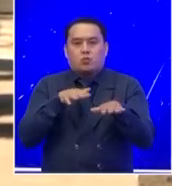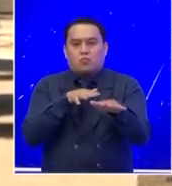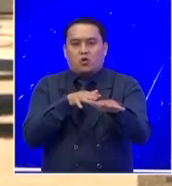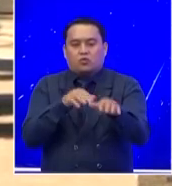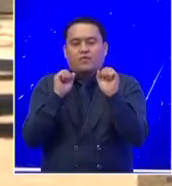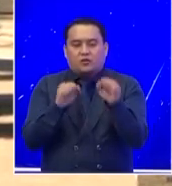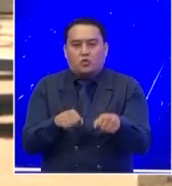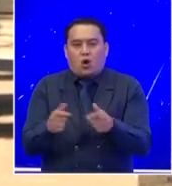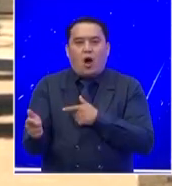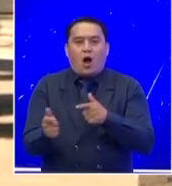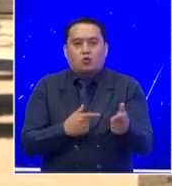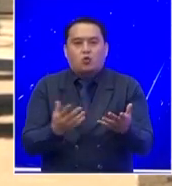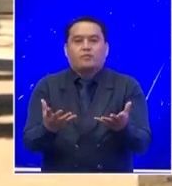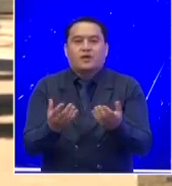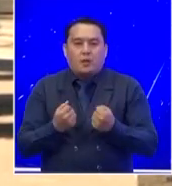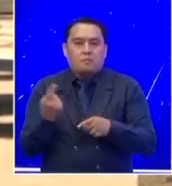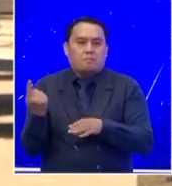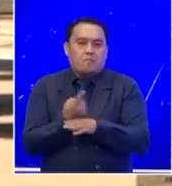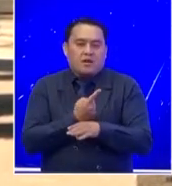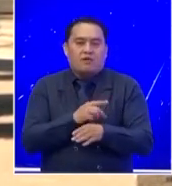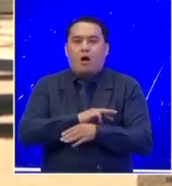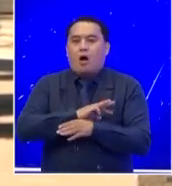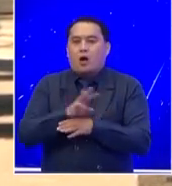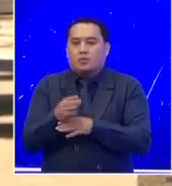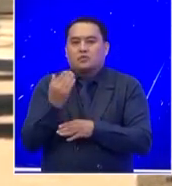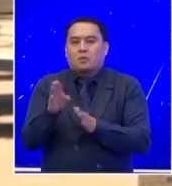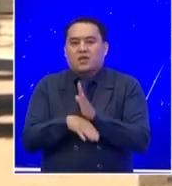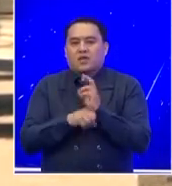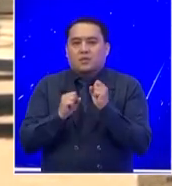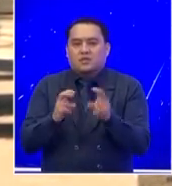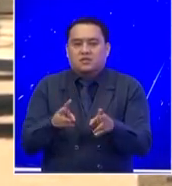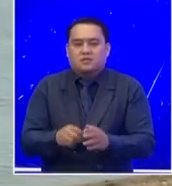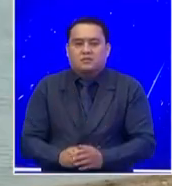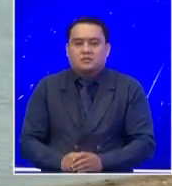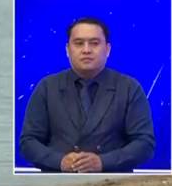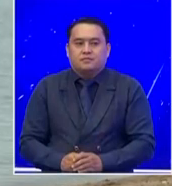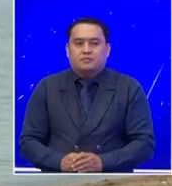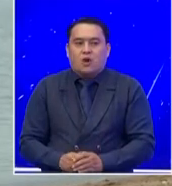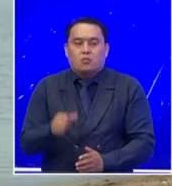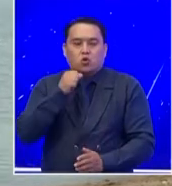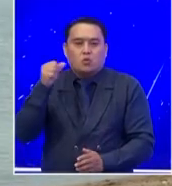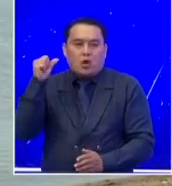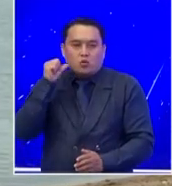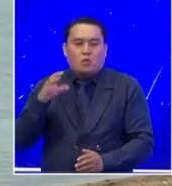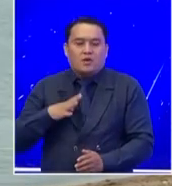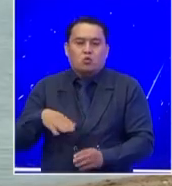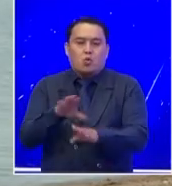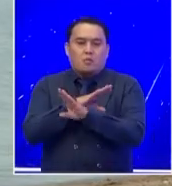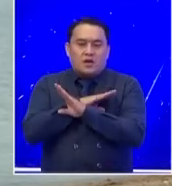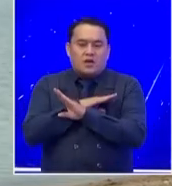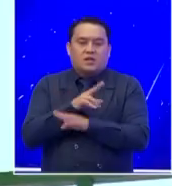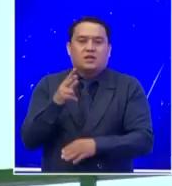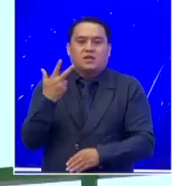туристов. Уже готовы их принять. Первым делом мы должны обеспечить их безопасность. В прошлом году жертвами водной стихии